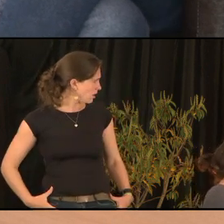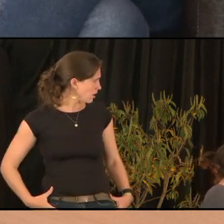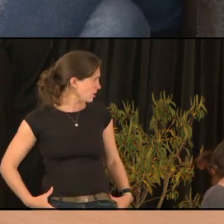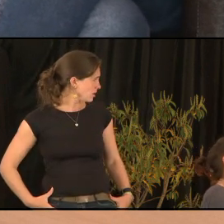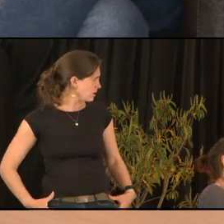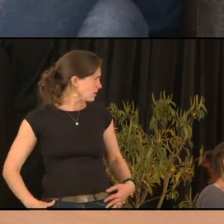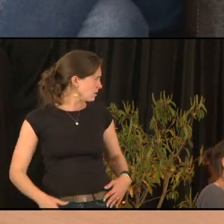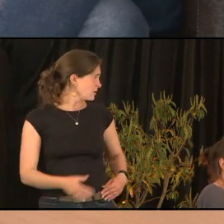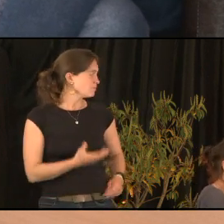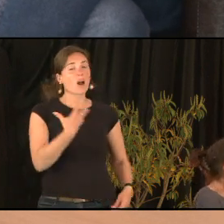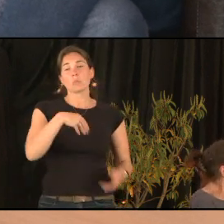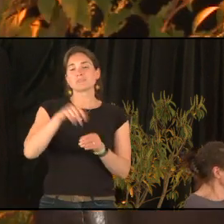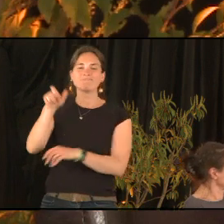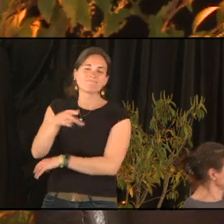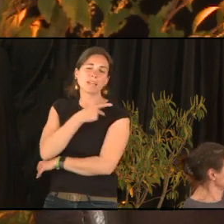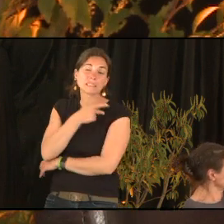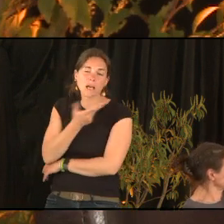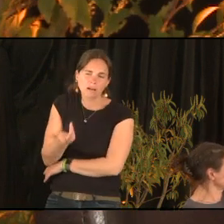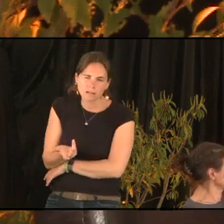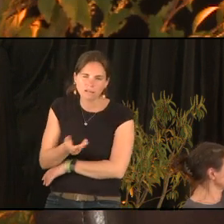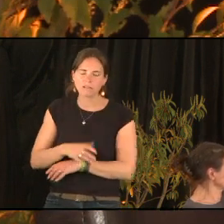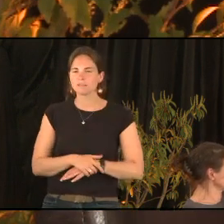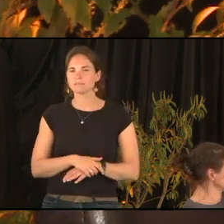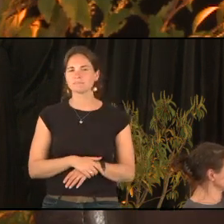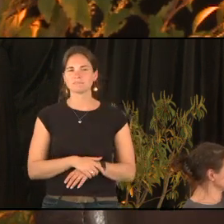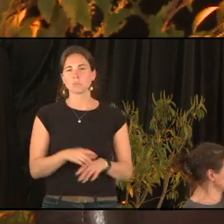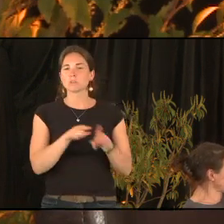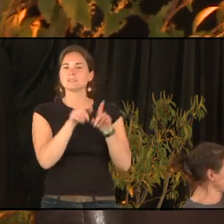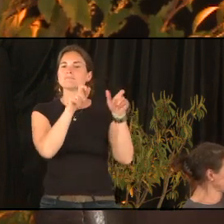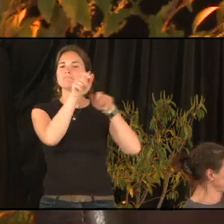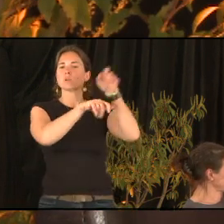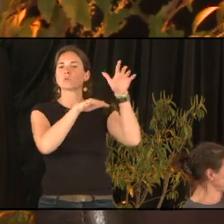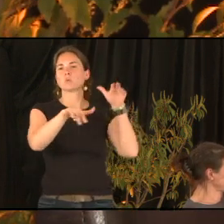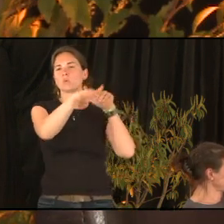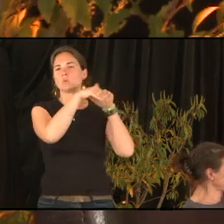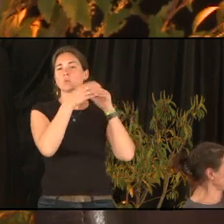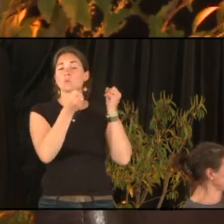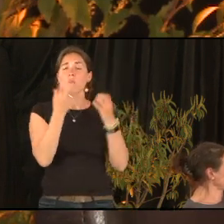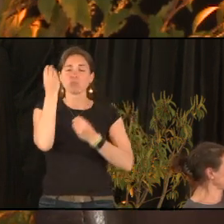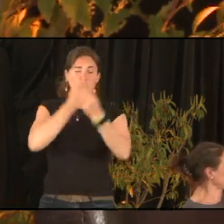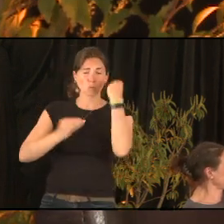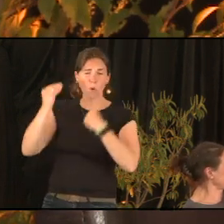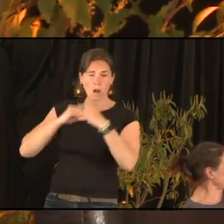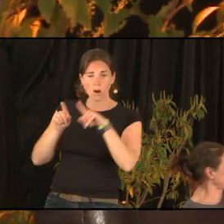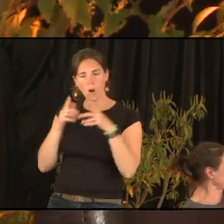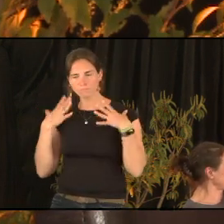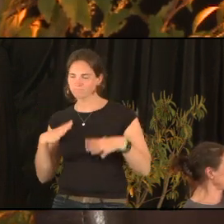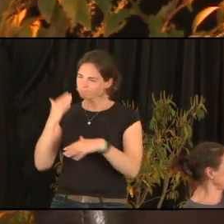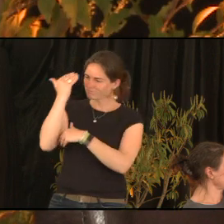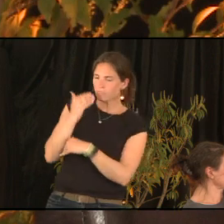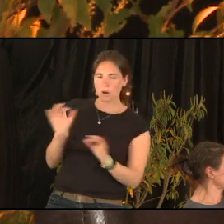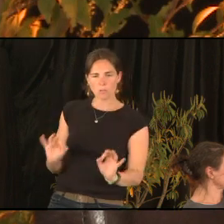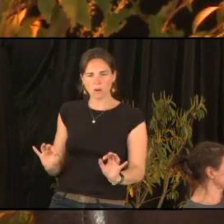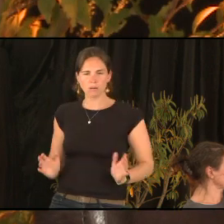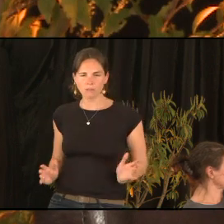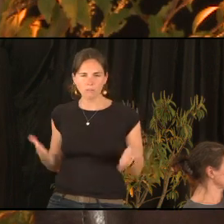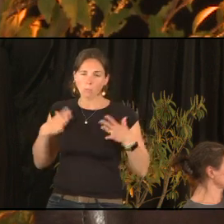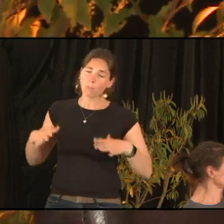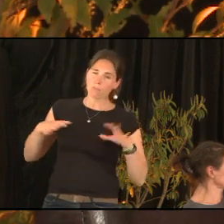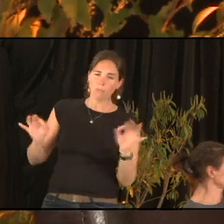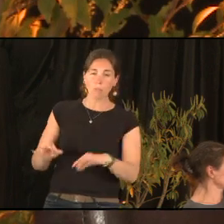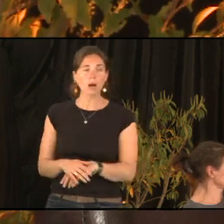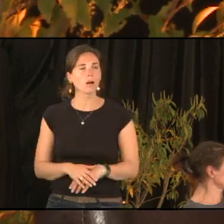quelque chose de figé. De... Oui, ben oui, oui, comme je disais, oui, c'est très figé. Et effectivement, alors si tu parlais de la langue, c'est marrant parce que moi je me suis beaucoup interrogée aussi sur